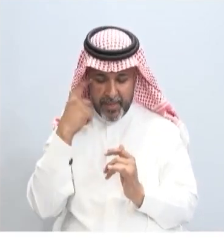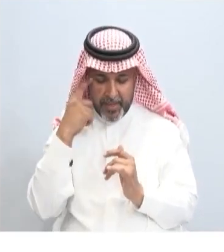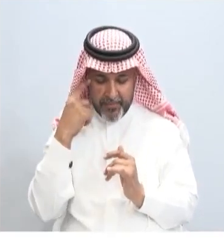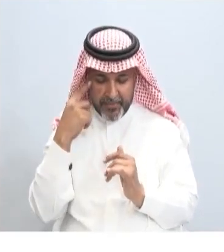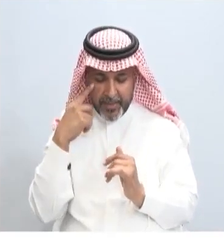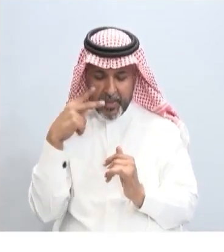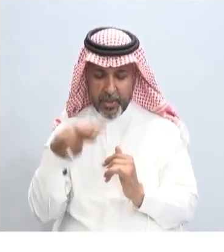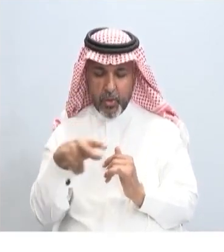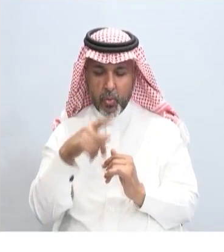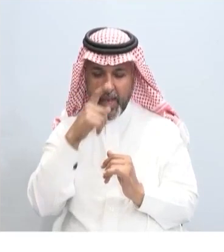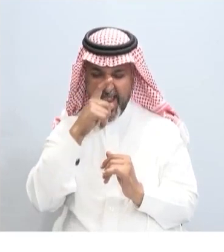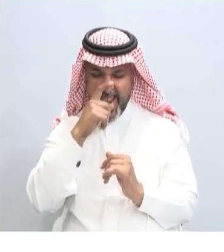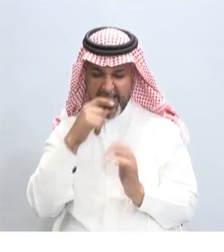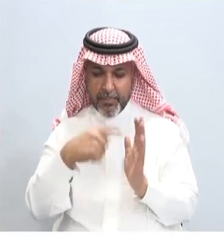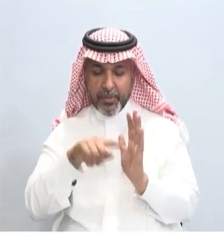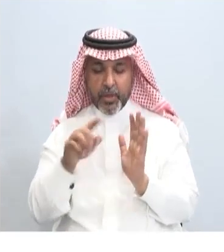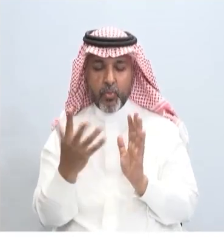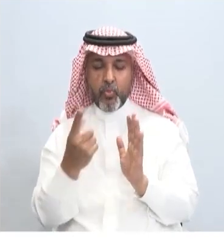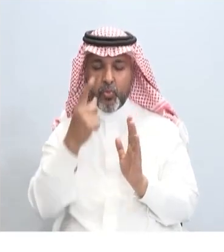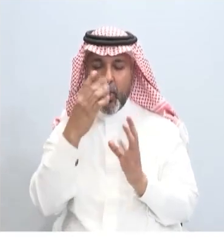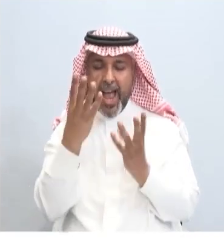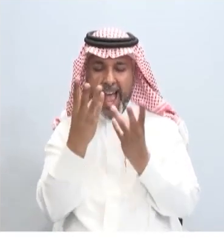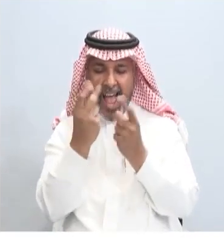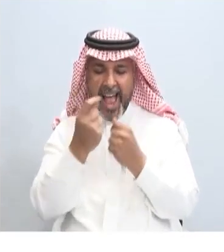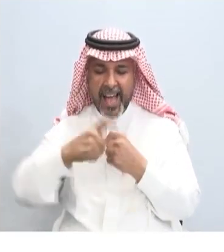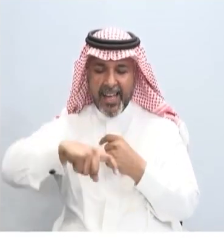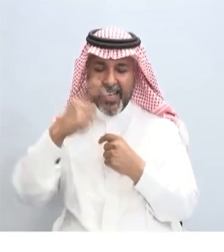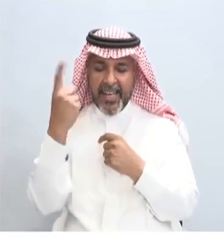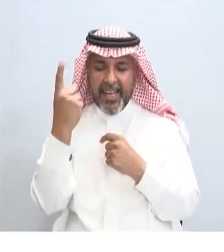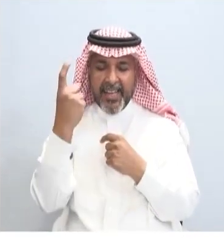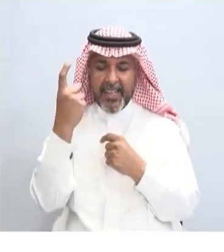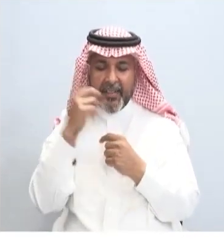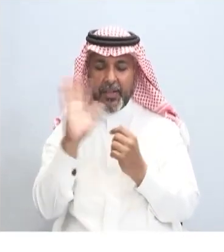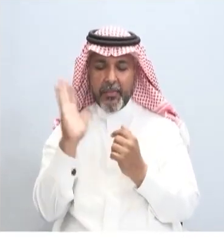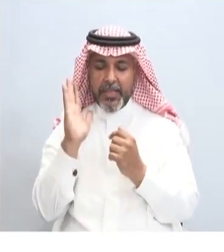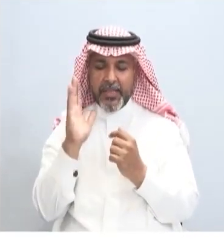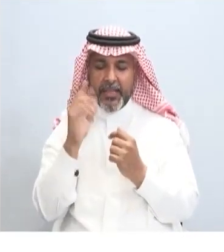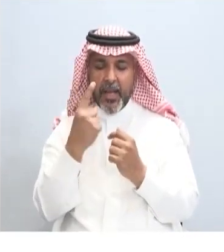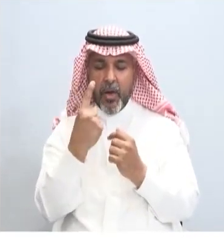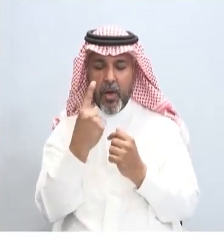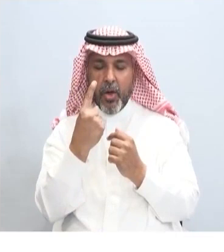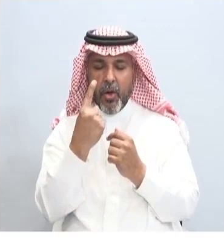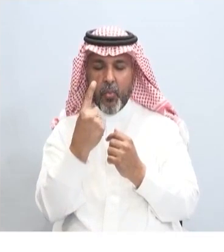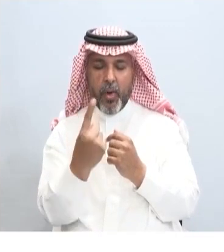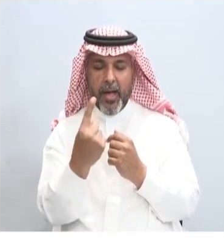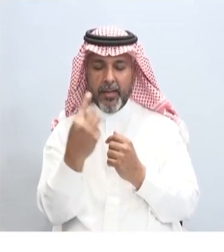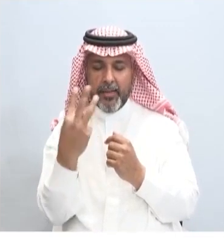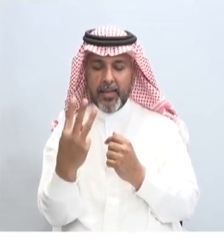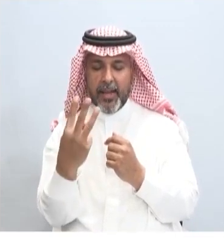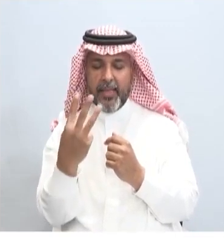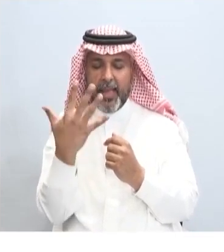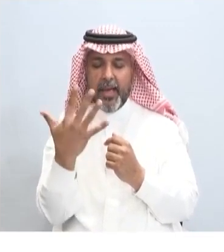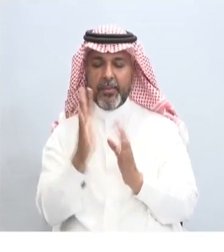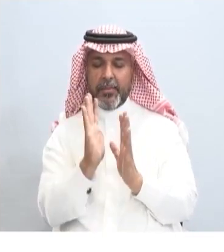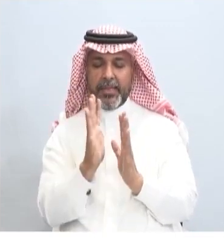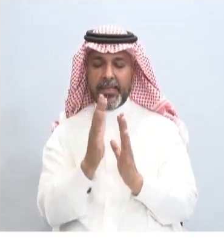شرط ان الناتج يكون فردي فبالتالي ولاحظ اني راح استبعد الاثنين واستبعد الاربعه واستبعد السته وبالتالي يبقى لي ايش